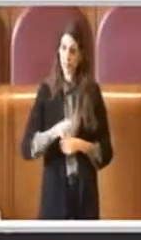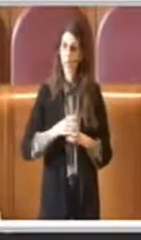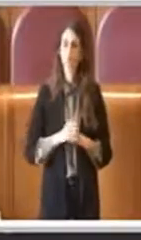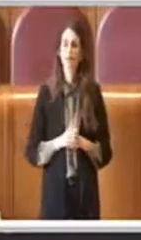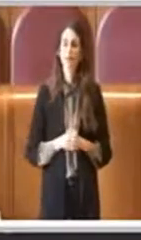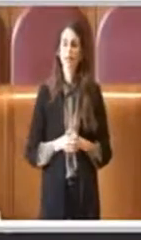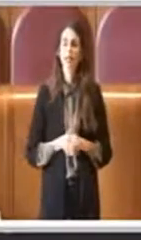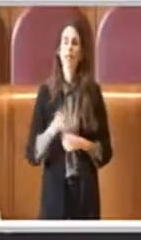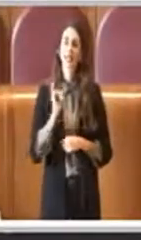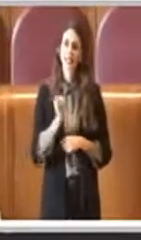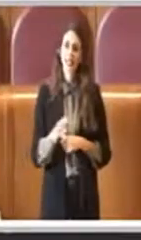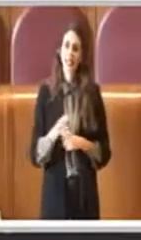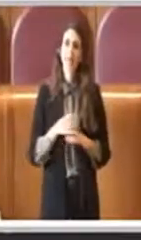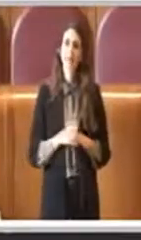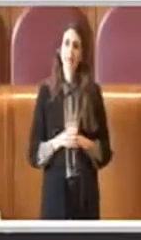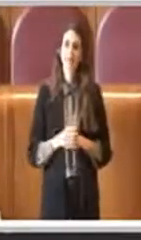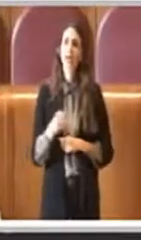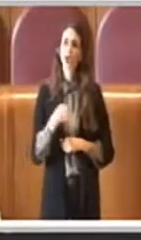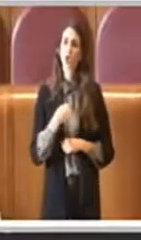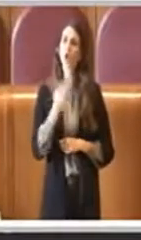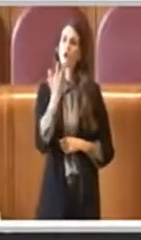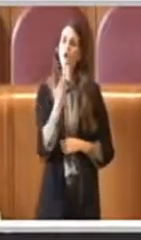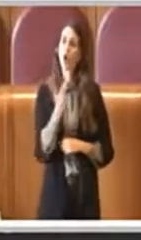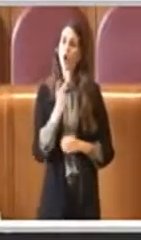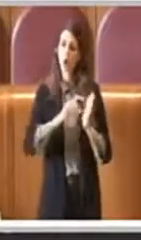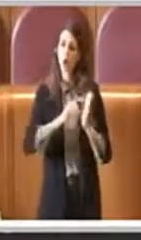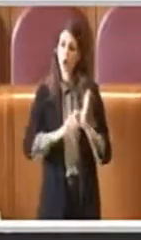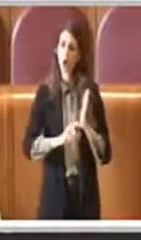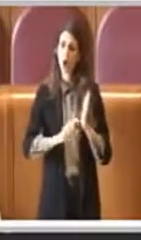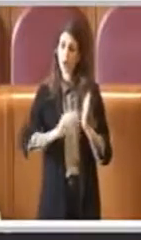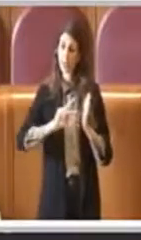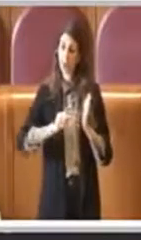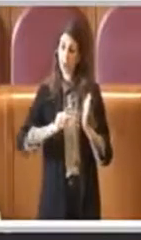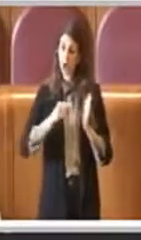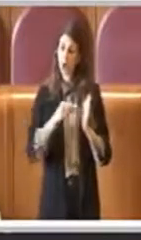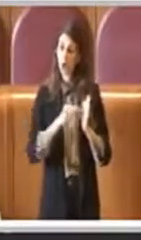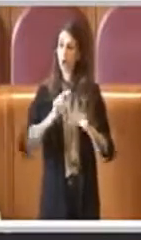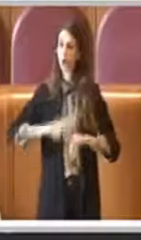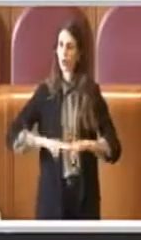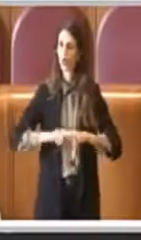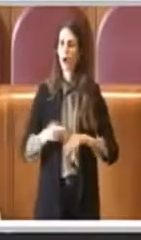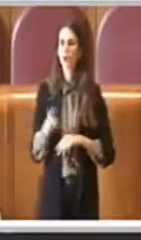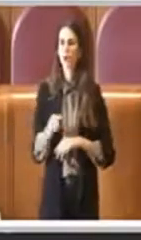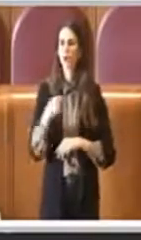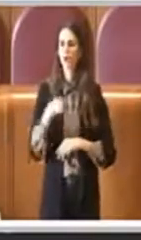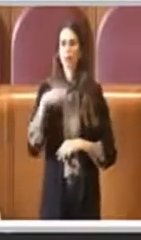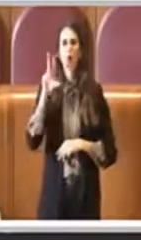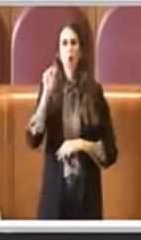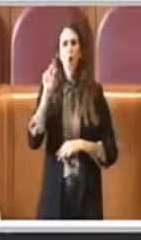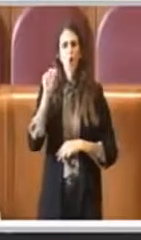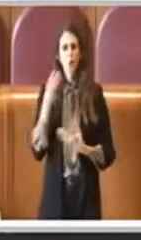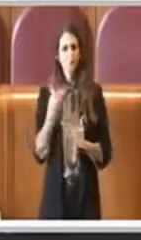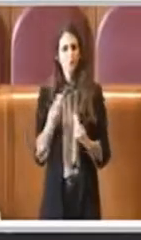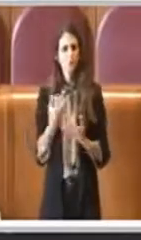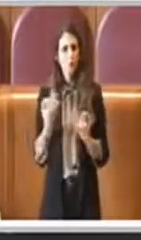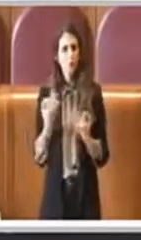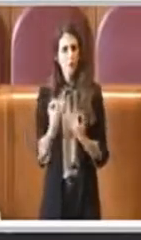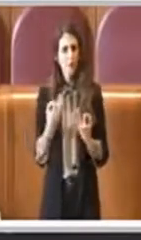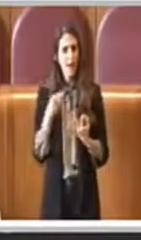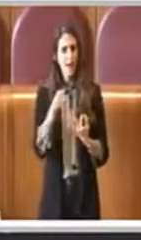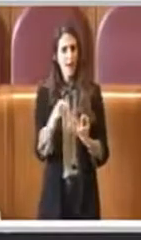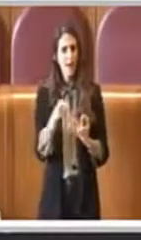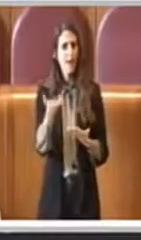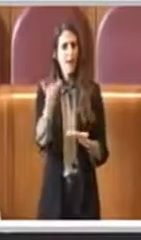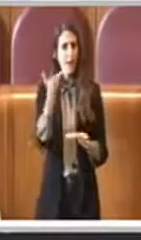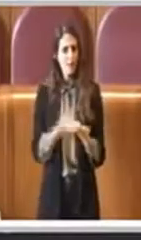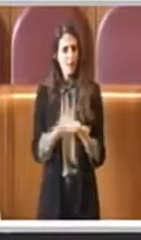sì, nel senso sì, ho intenzione di mantenerlo, perché in realtà conosco bene la sentenza che lei ha citato, anzi l'aumento, visto che